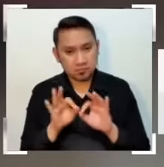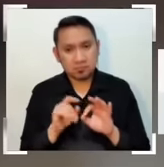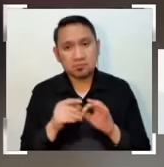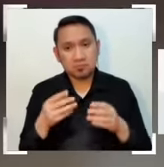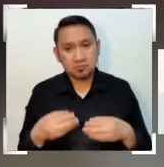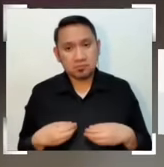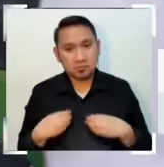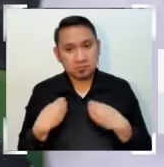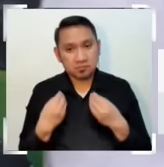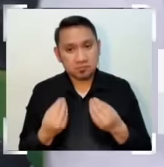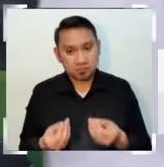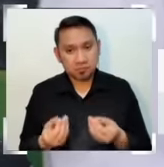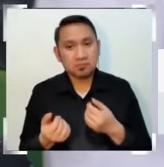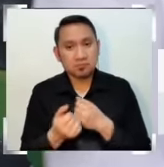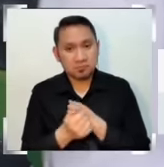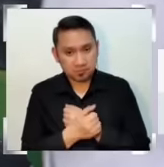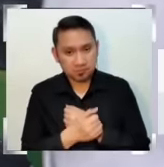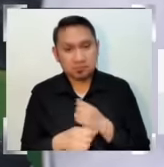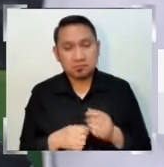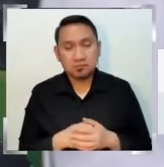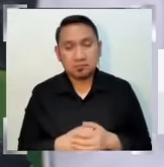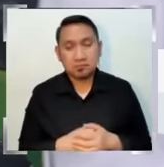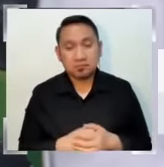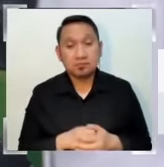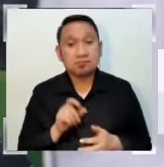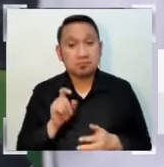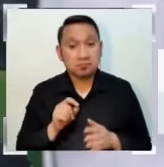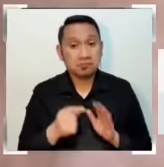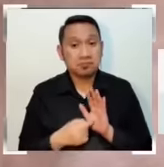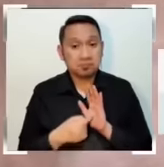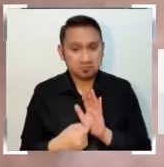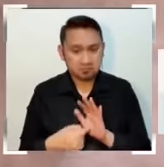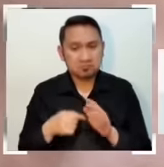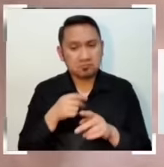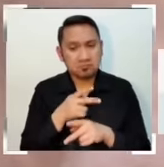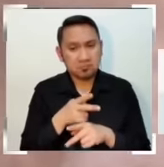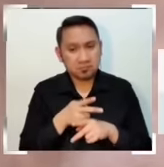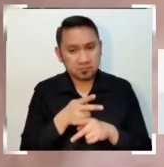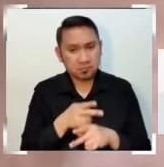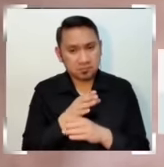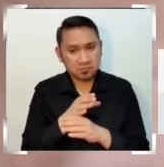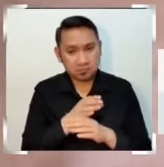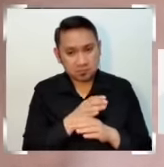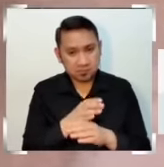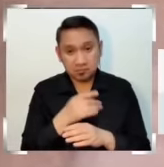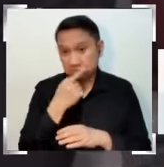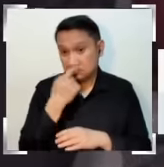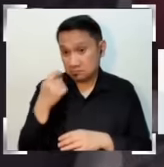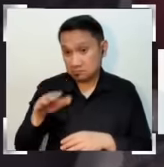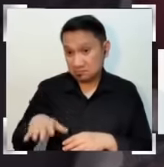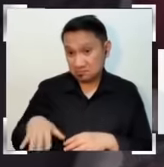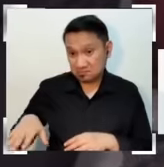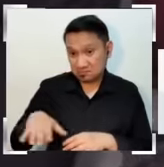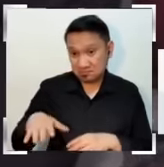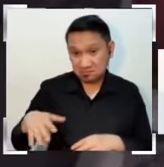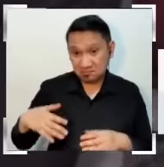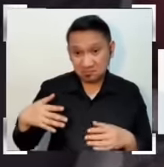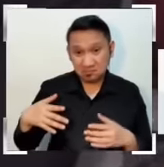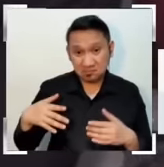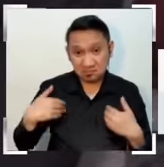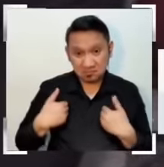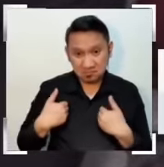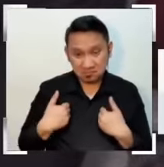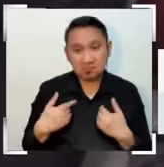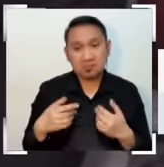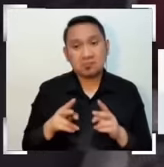mga alaga. Dapat nagsushow din tayo ng care kasi ang mga pets natin is highly sensitive din po sila sa kung